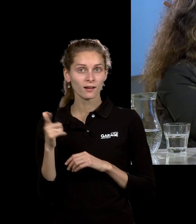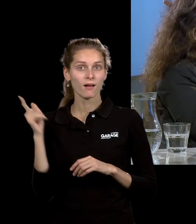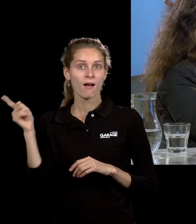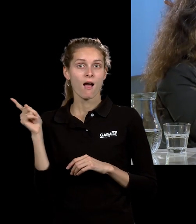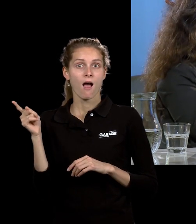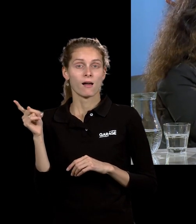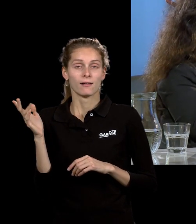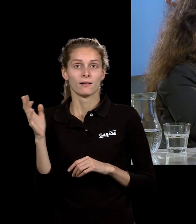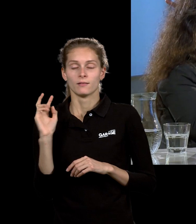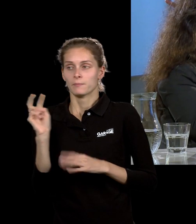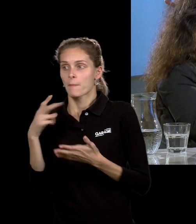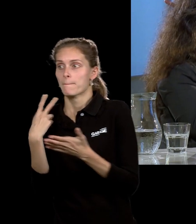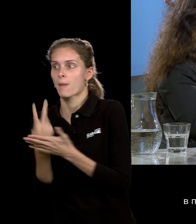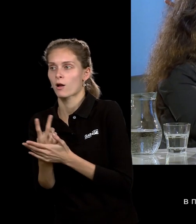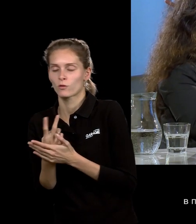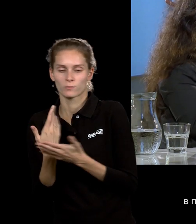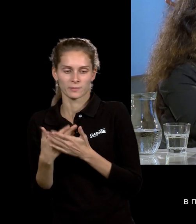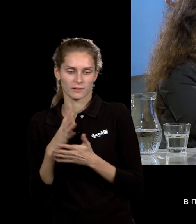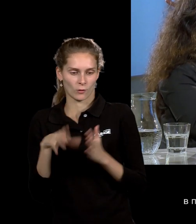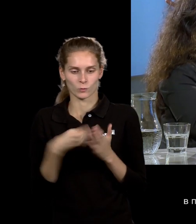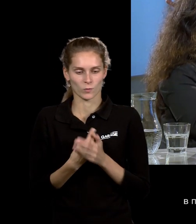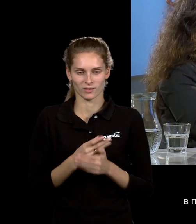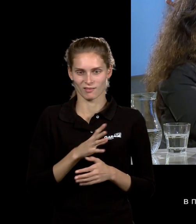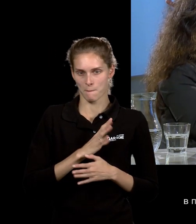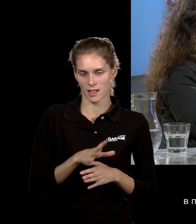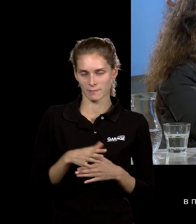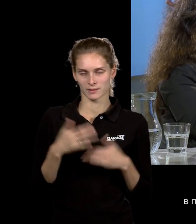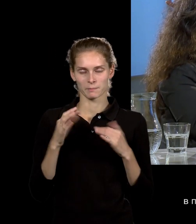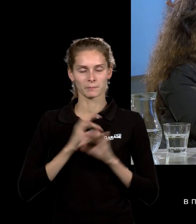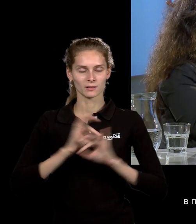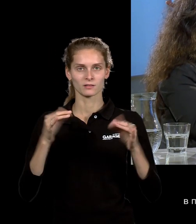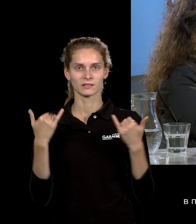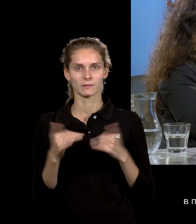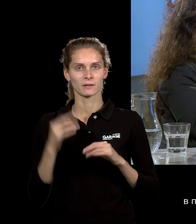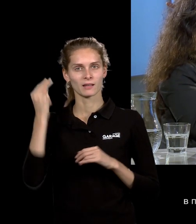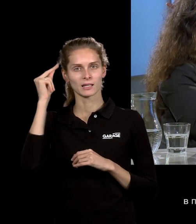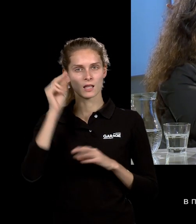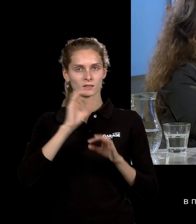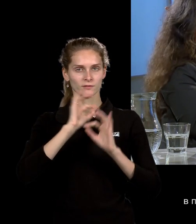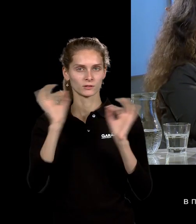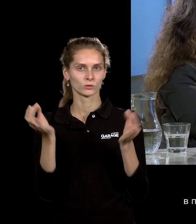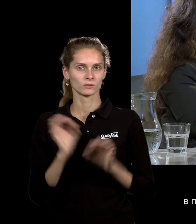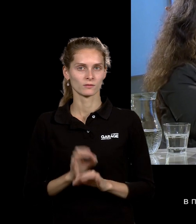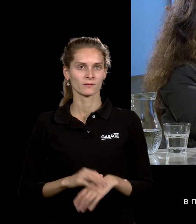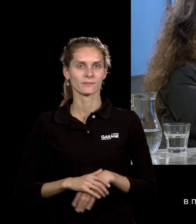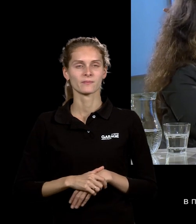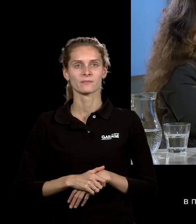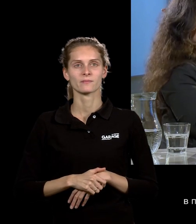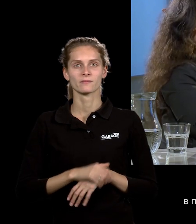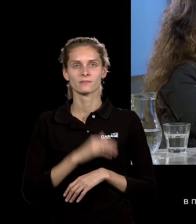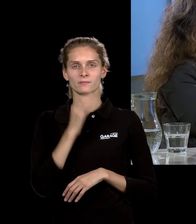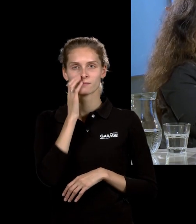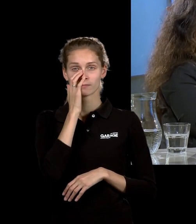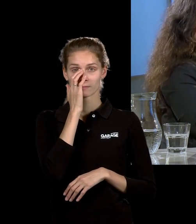было то, что в 1994 году Раушенберг выставлялся в павильоне Советского Союза на Венецианской